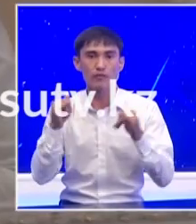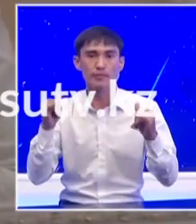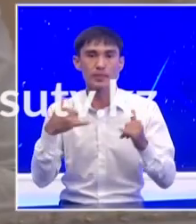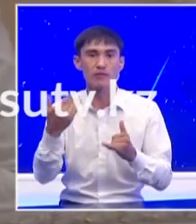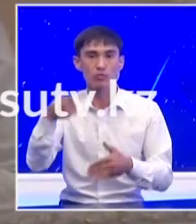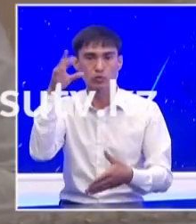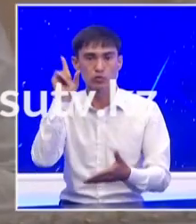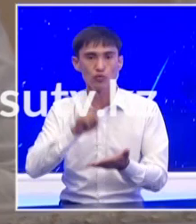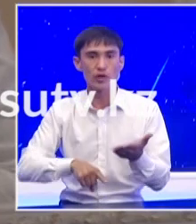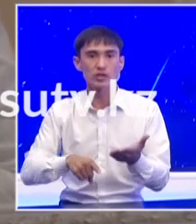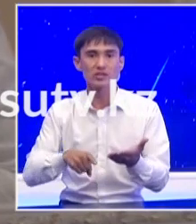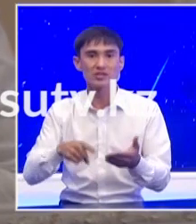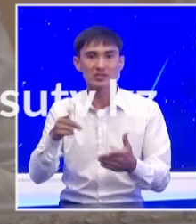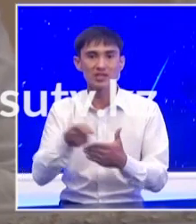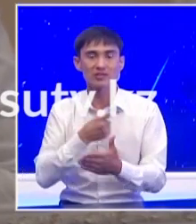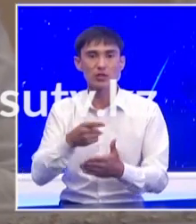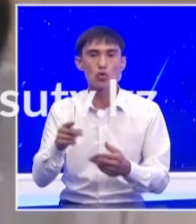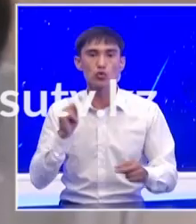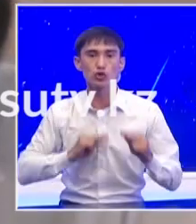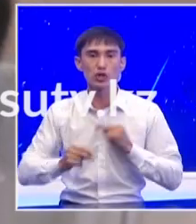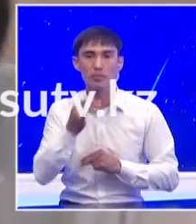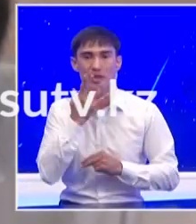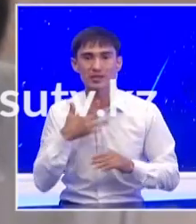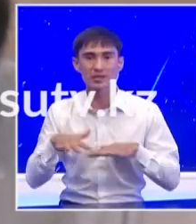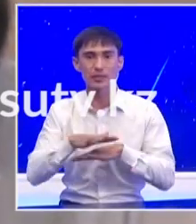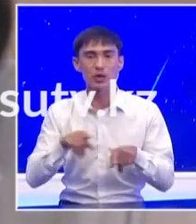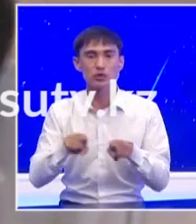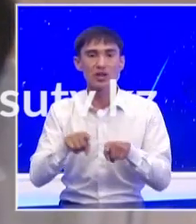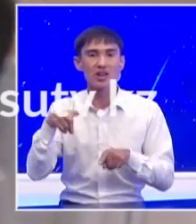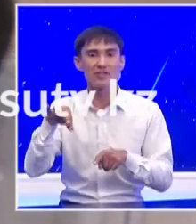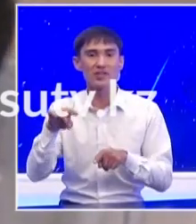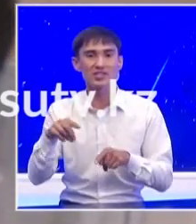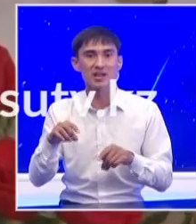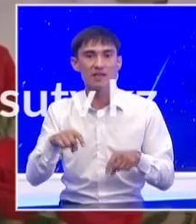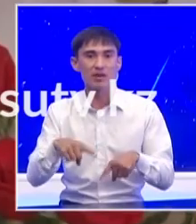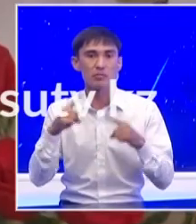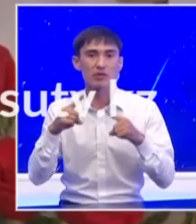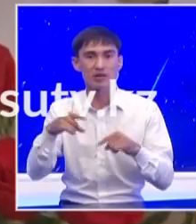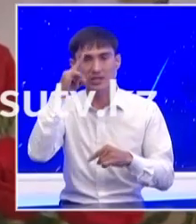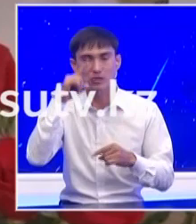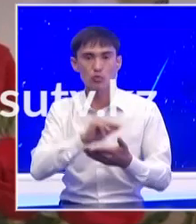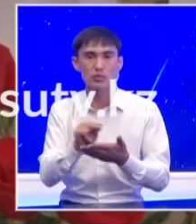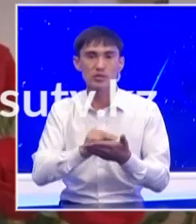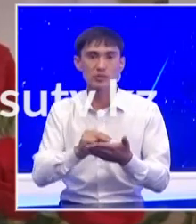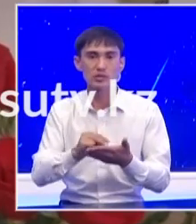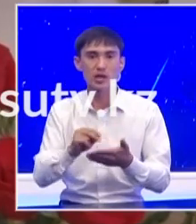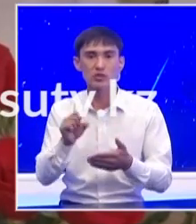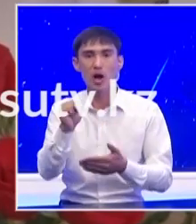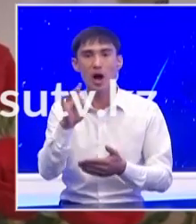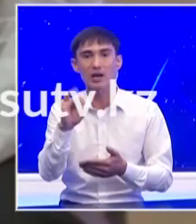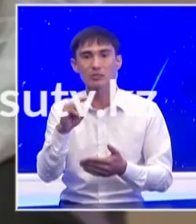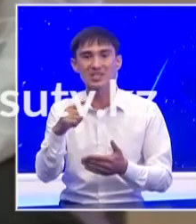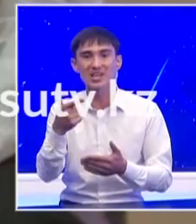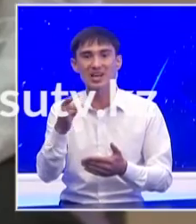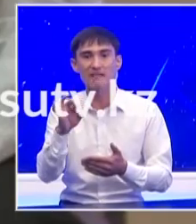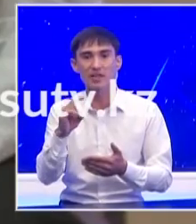с уверенностью назвать учителем нации, так как ученый-лингвист реформировал казахскую письменность на основе арабской графики,